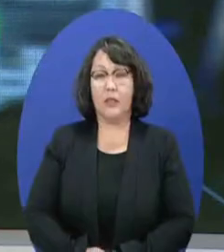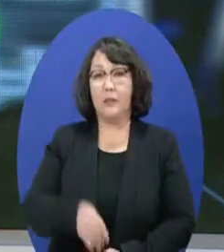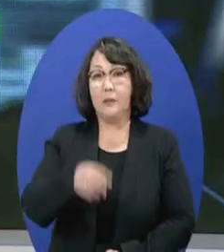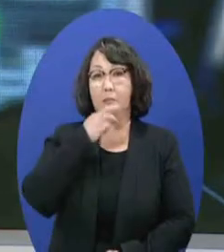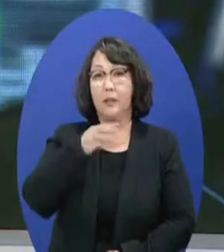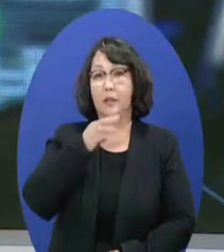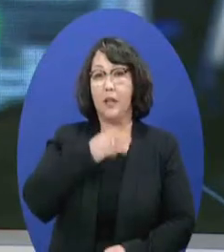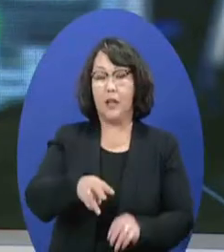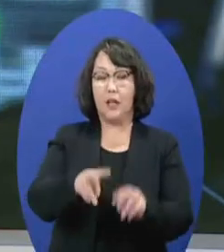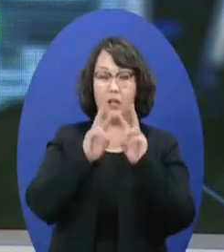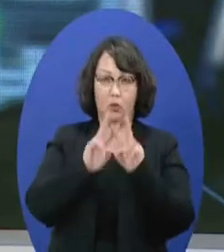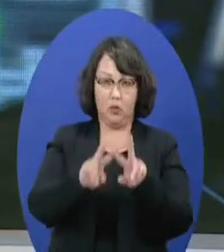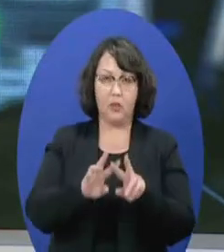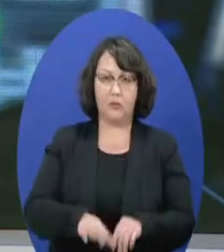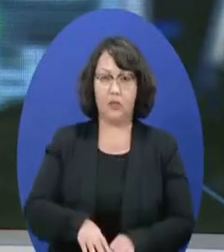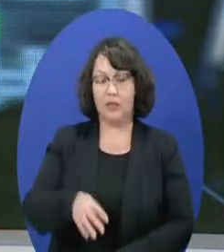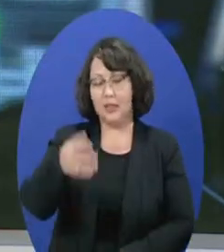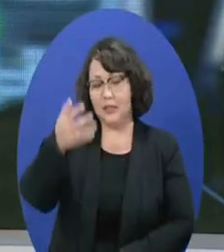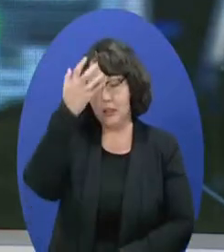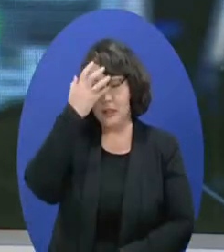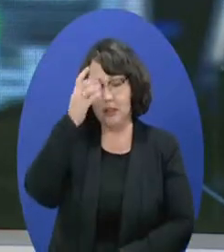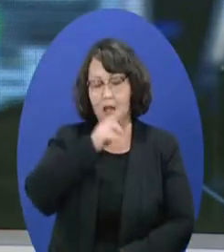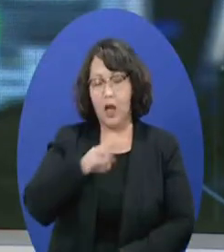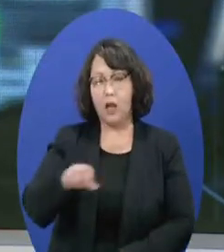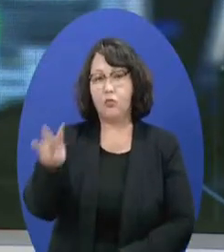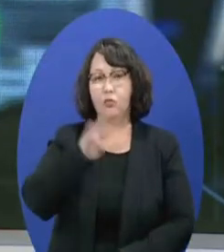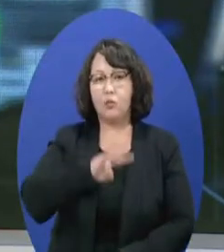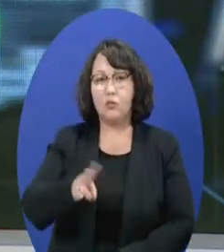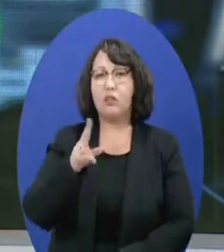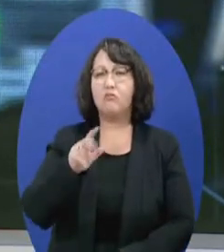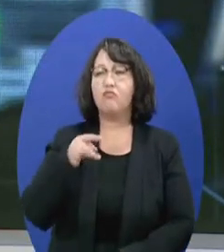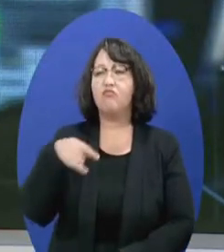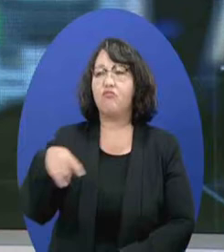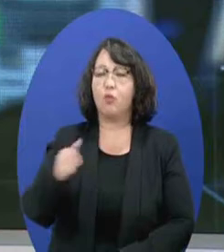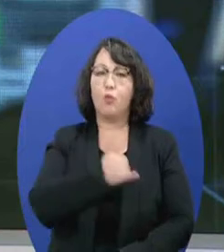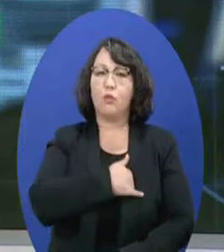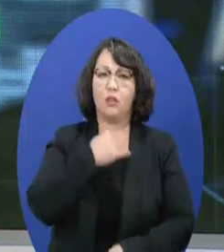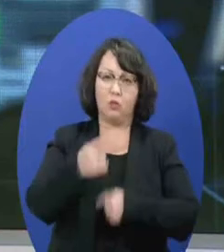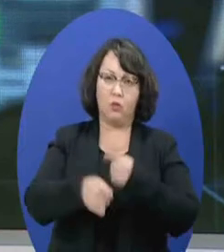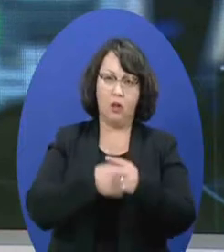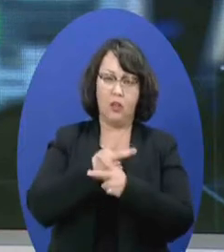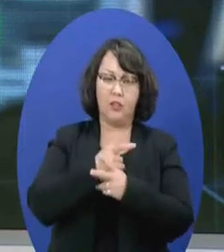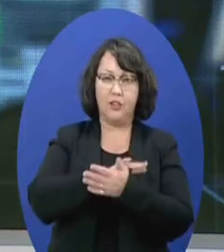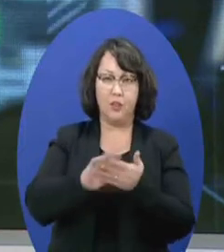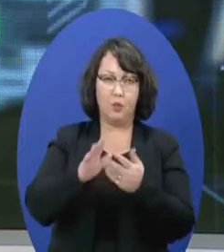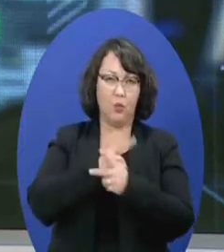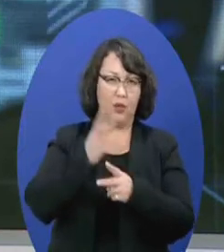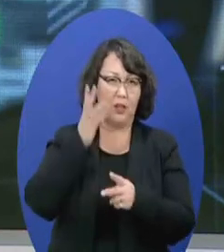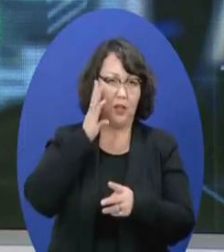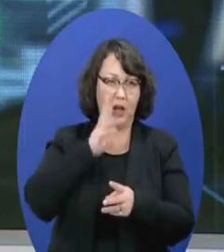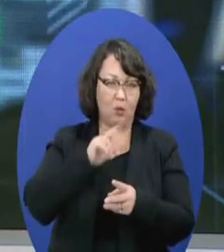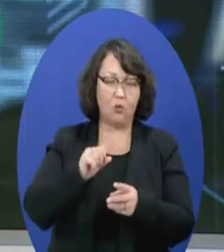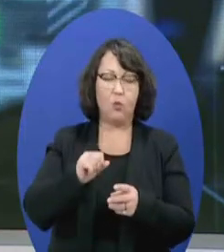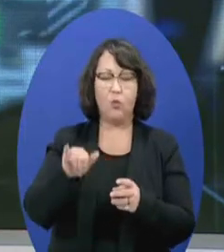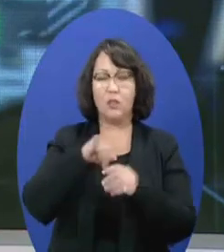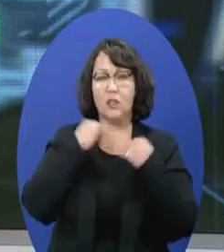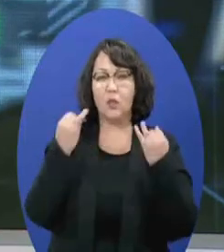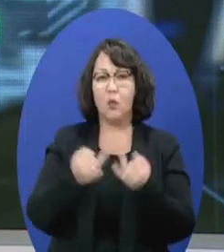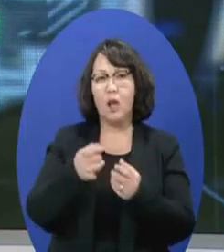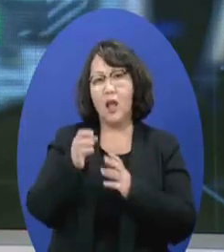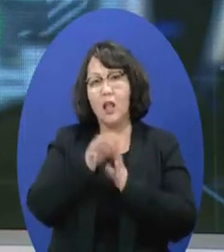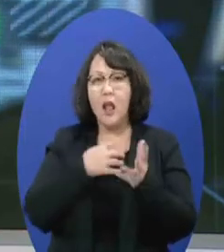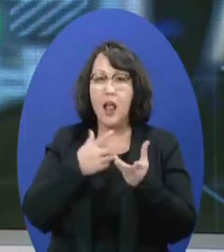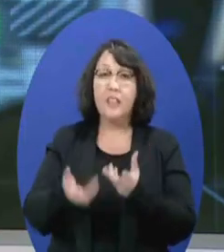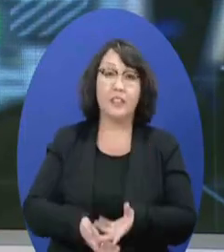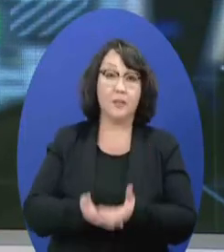Саяхан хөрөнгө мэдээллийн хөтөлбөр үргэлжилж байна. Засаг захиргаа нутаг дэвсгэрийн нэгж түүний удирдлагын тухай хуулийн шинэчилсэн найруулгын төслийг улсын хурал хэлэлцэж дэмжлээ. Энэ